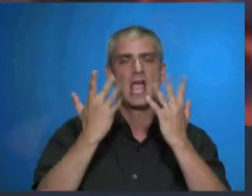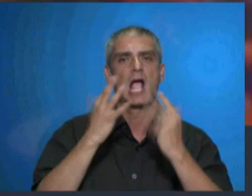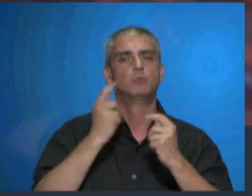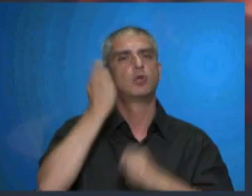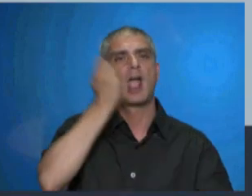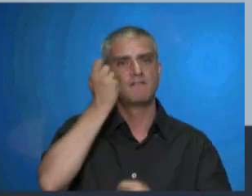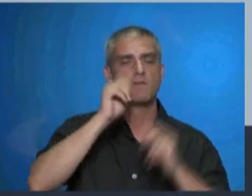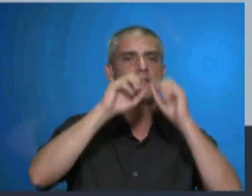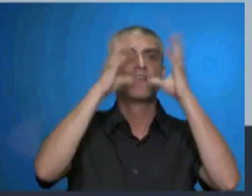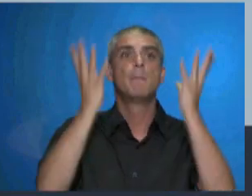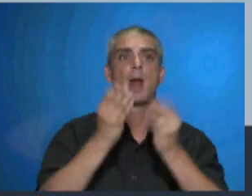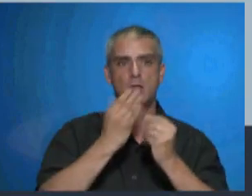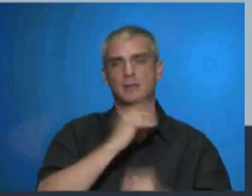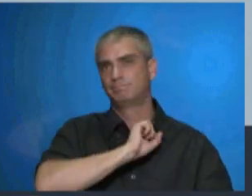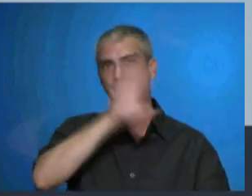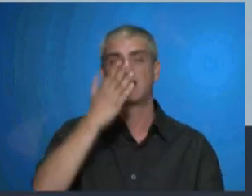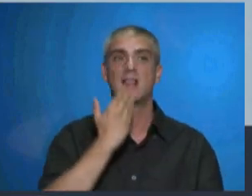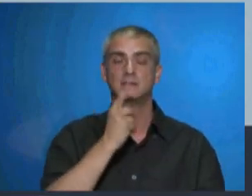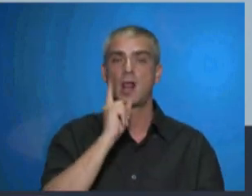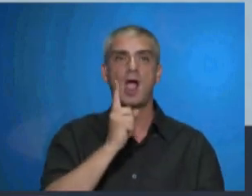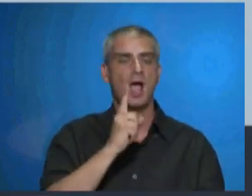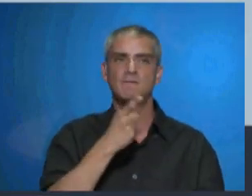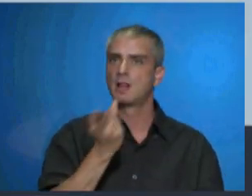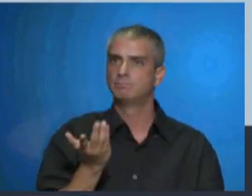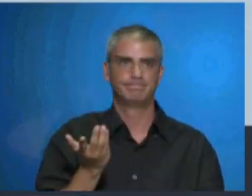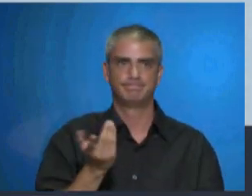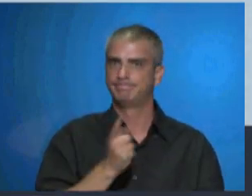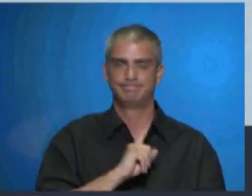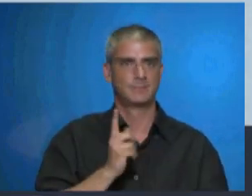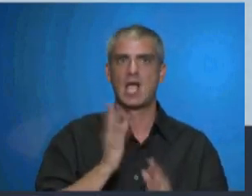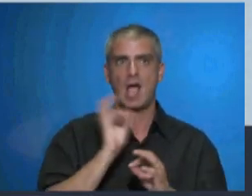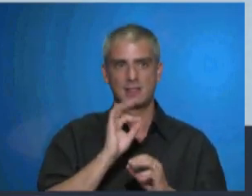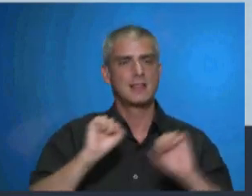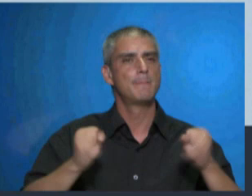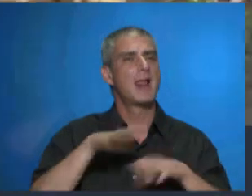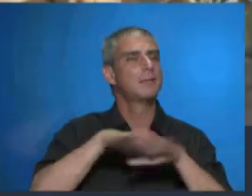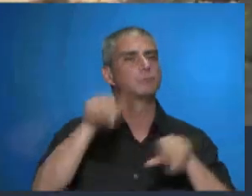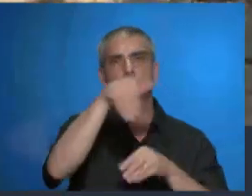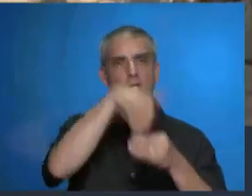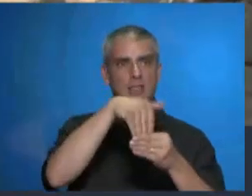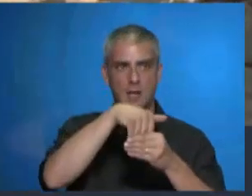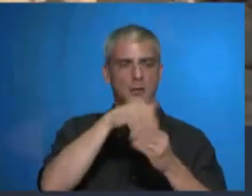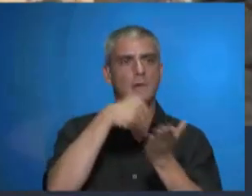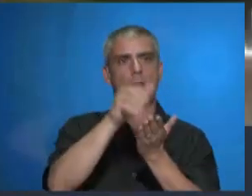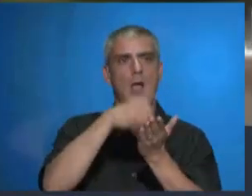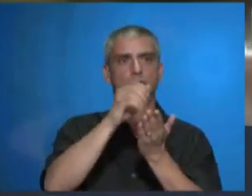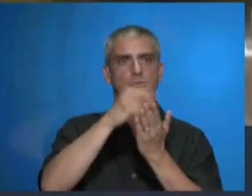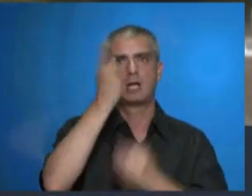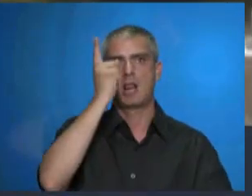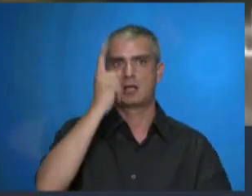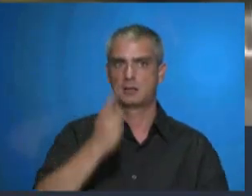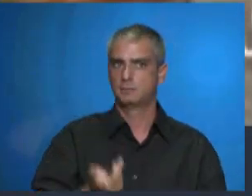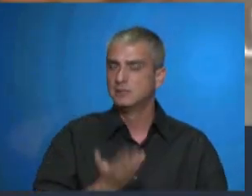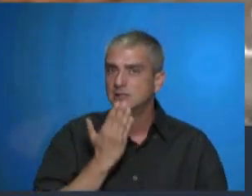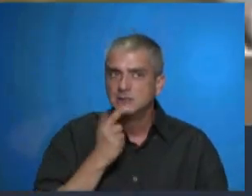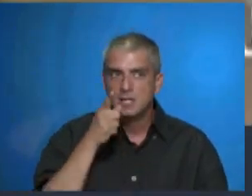העפיפונים ובלוני התבערה אל ישראל, אבל זה לכשעצמו לא מונע מפעילי השטח ברצועה להמשיך ולאיים. ישראל היא